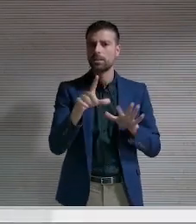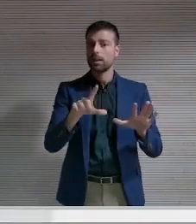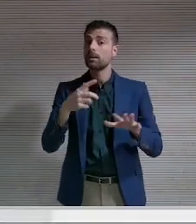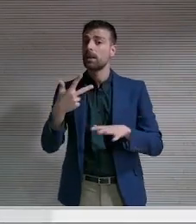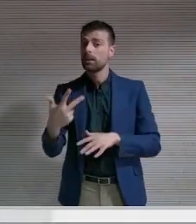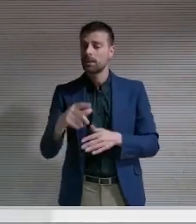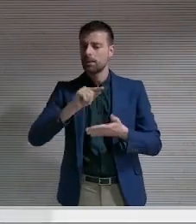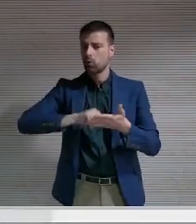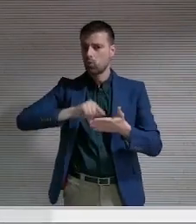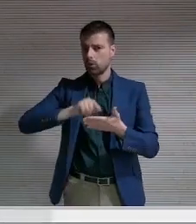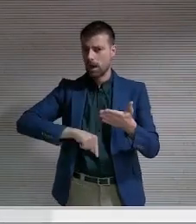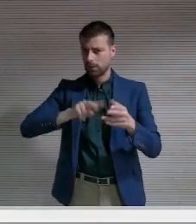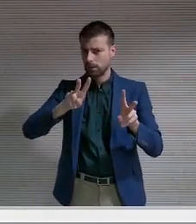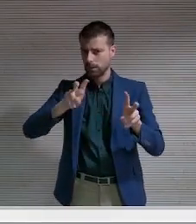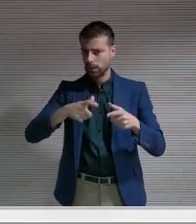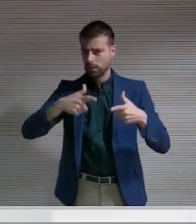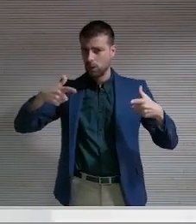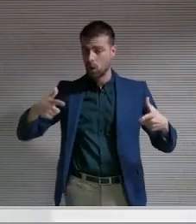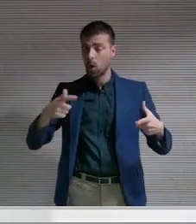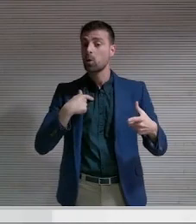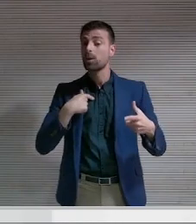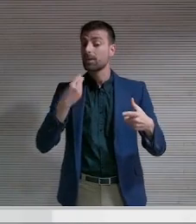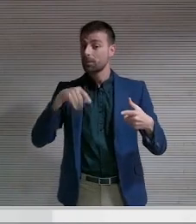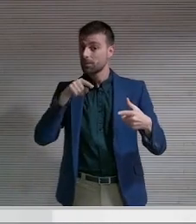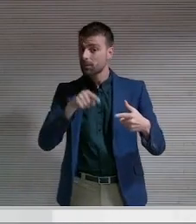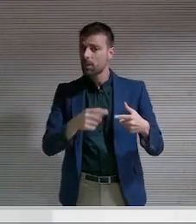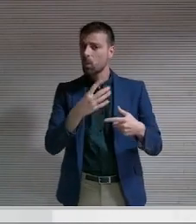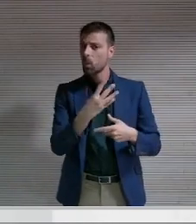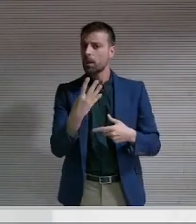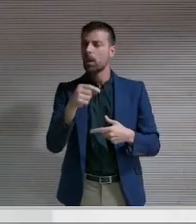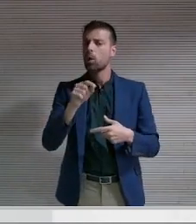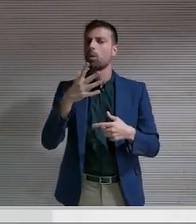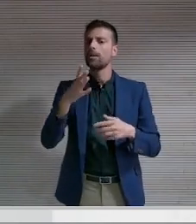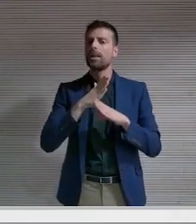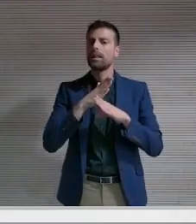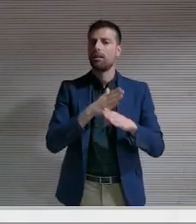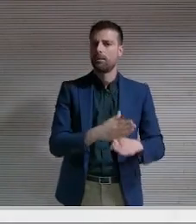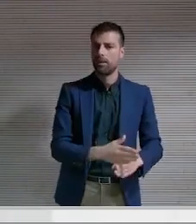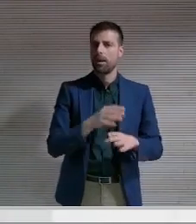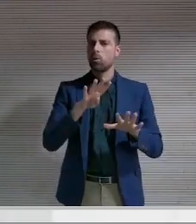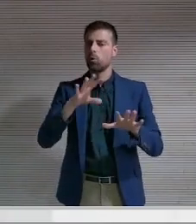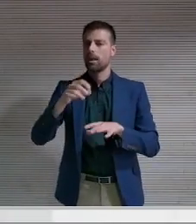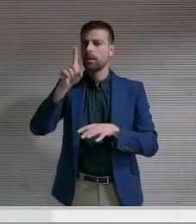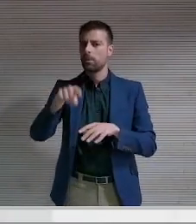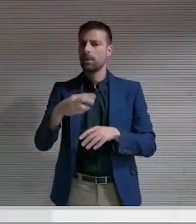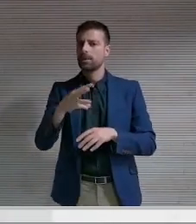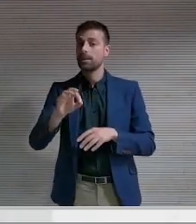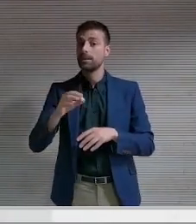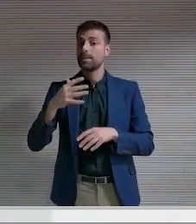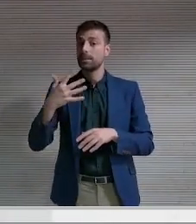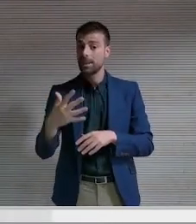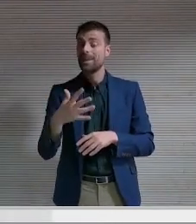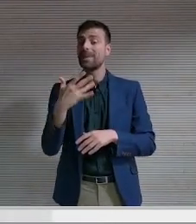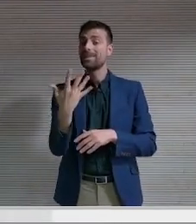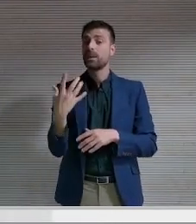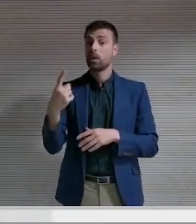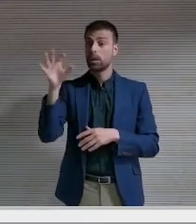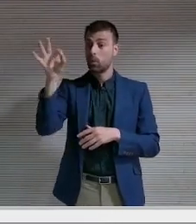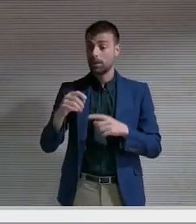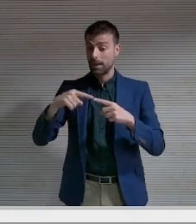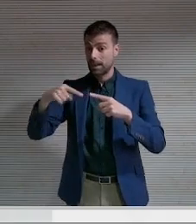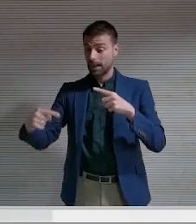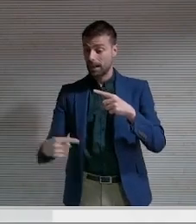184.473 contractes, els quals 49% han estat indefinits, 90.305, i el 51%